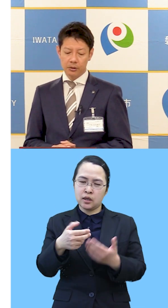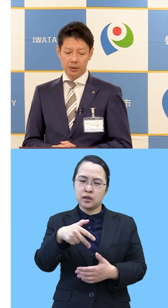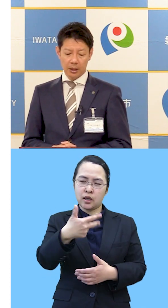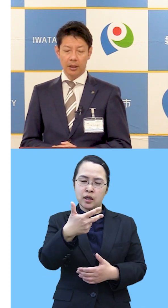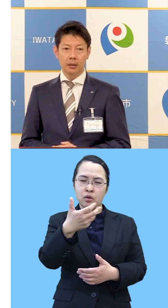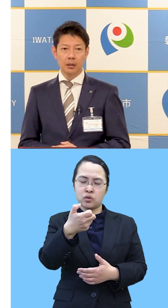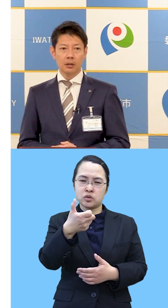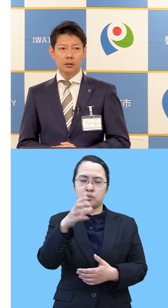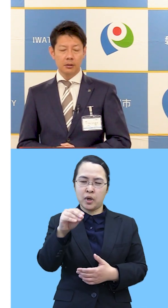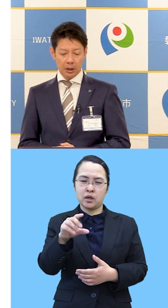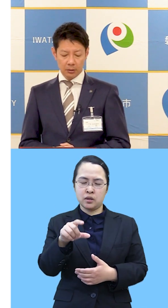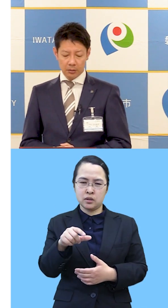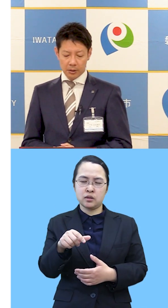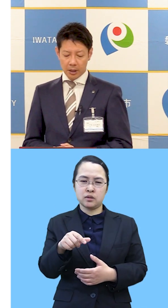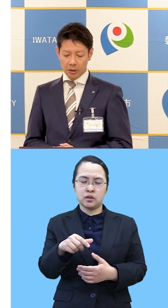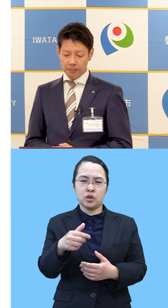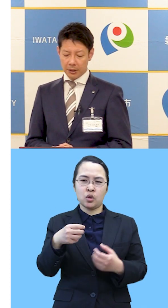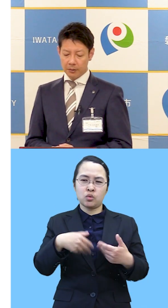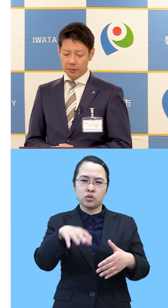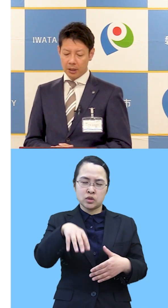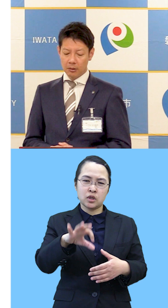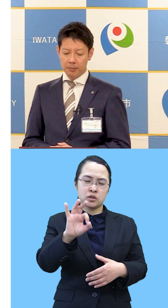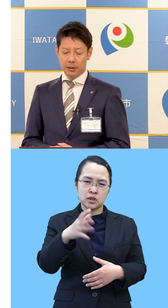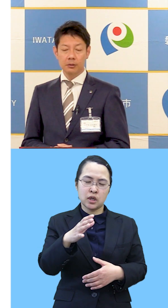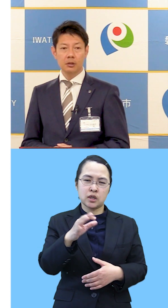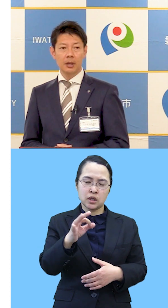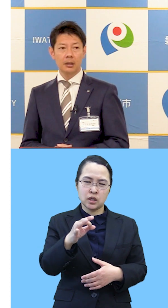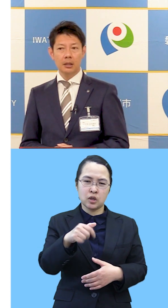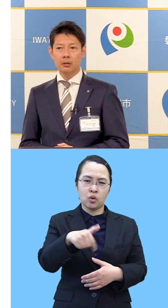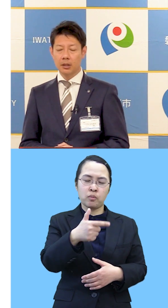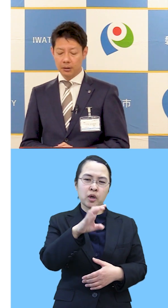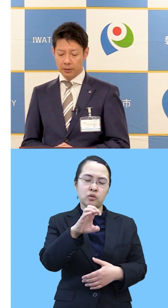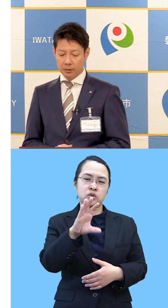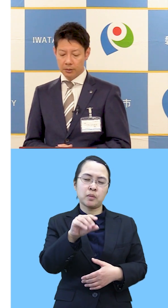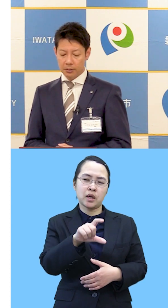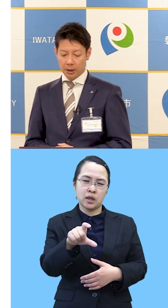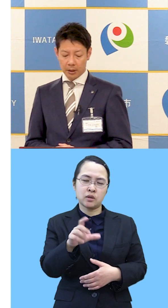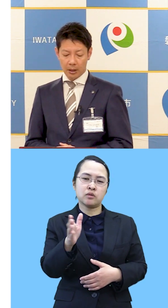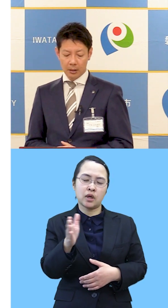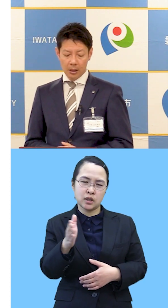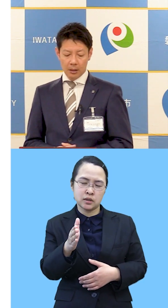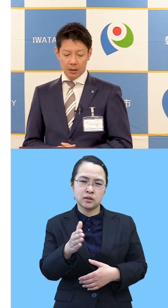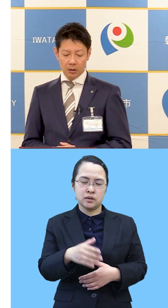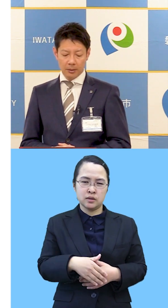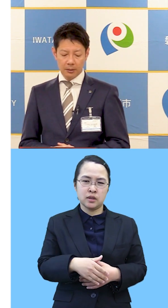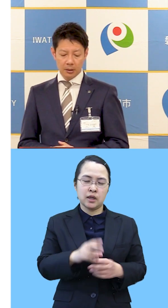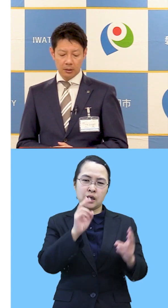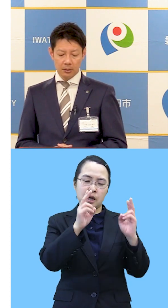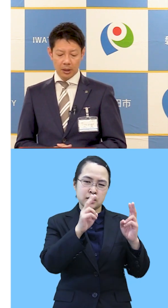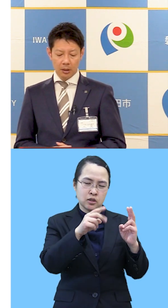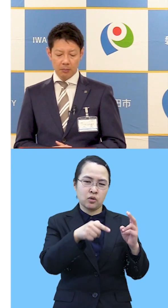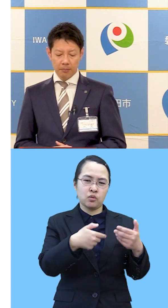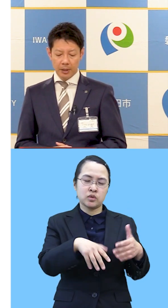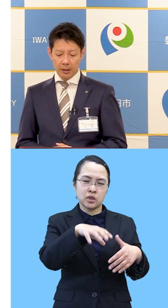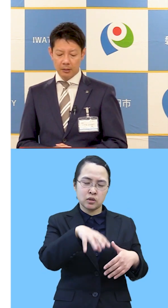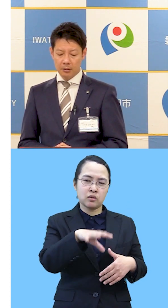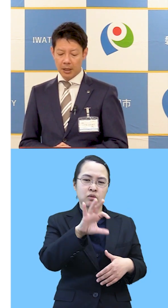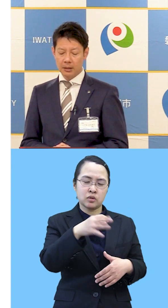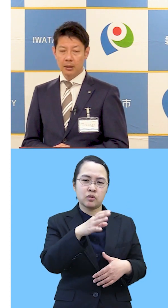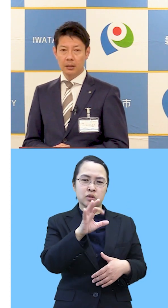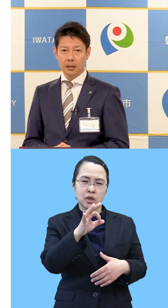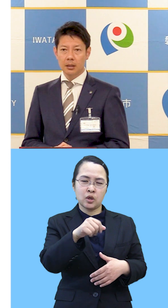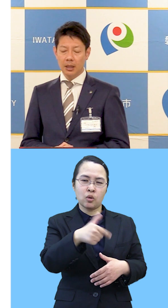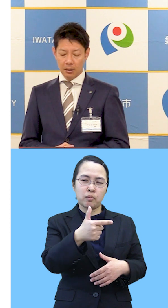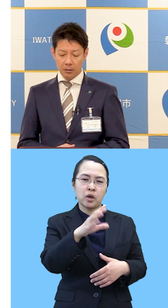約755万円で73件、ふるさと納税が約640万円で447件、企業版ふるさと納税が600